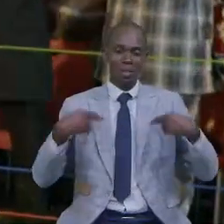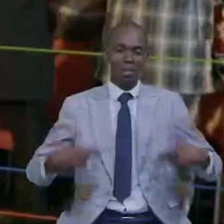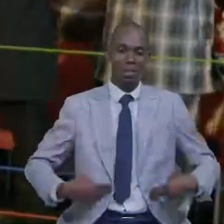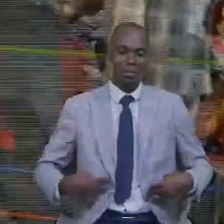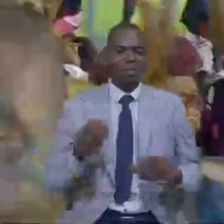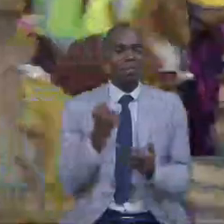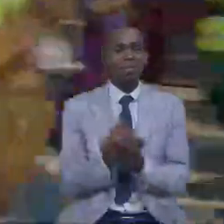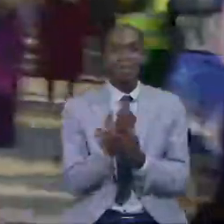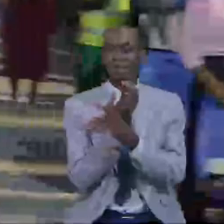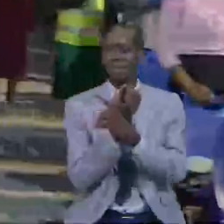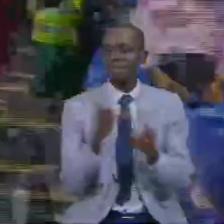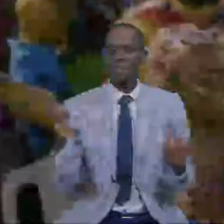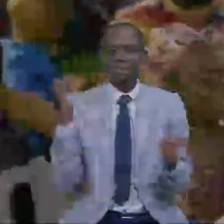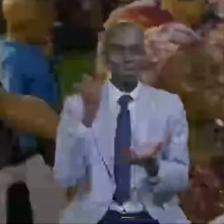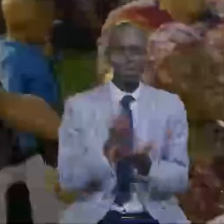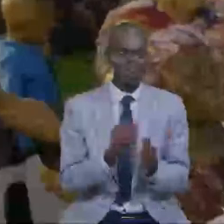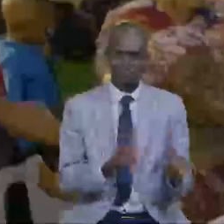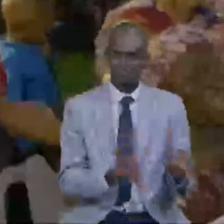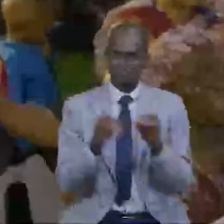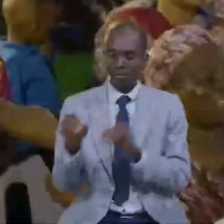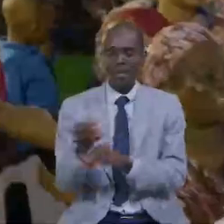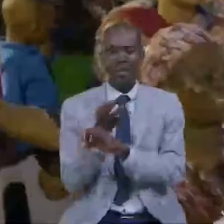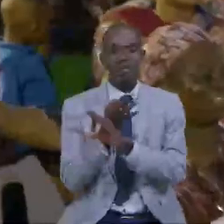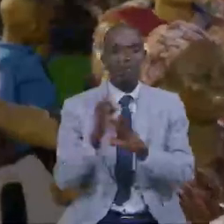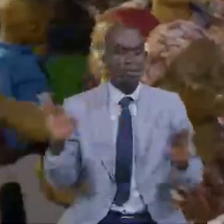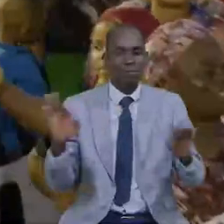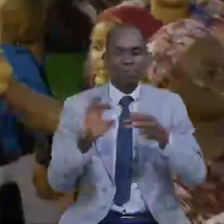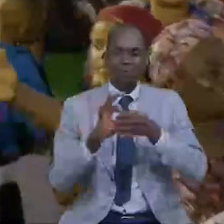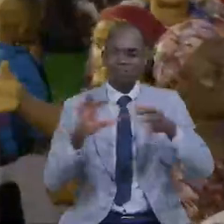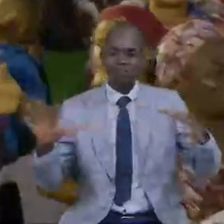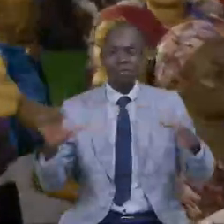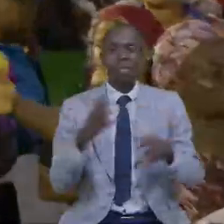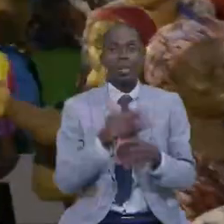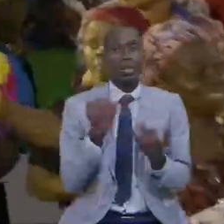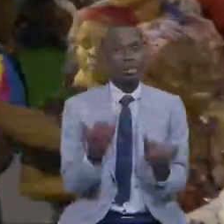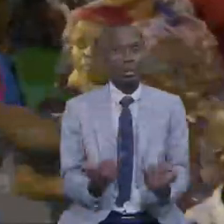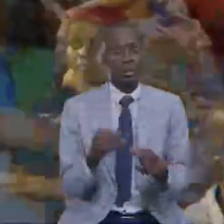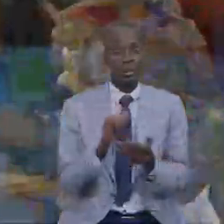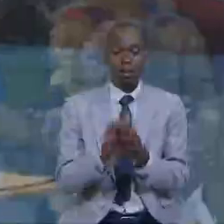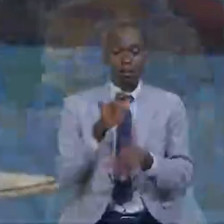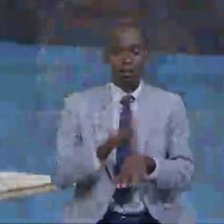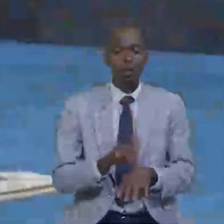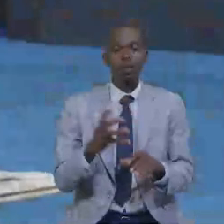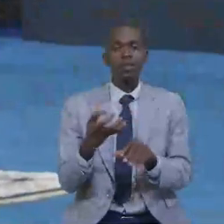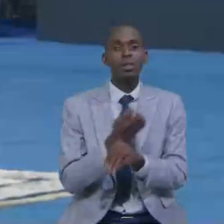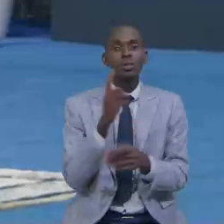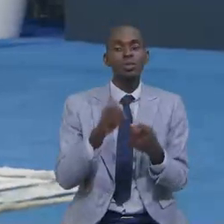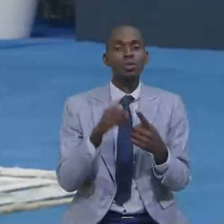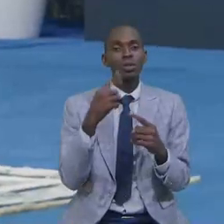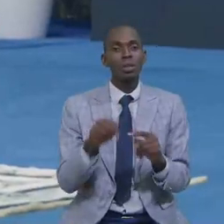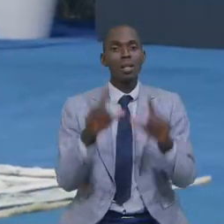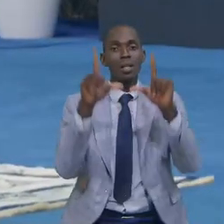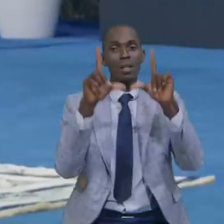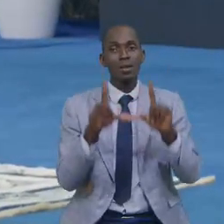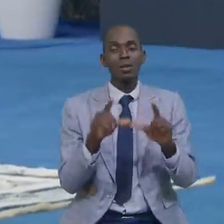santé délivrée affranchir et cette touche maintenant te